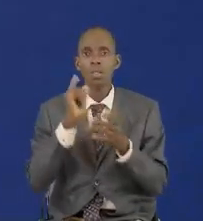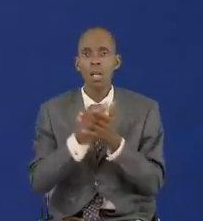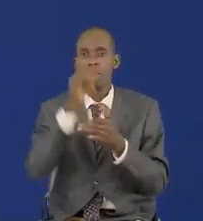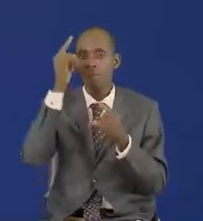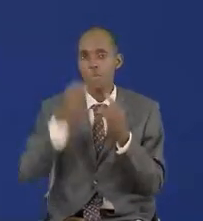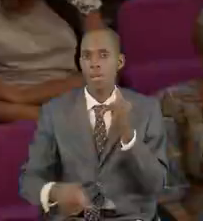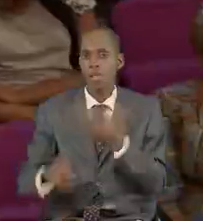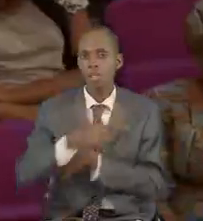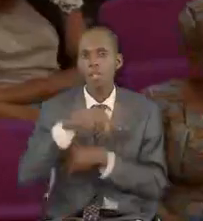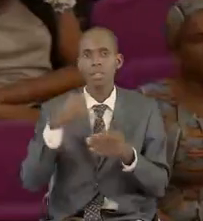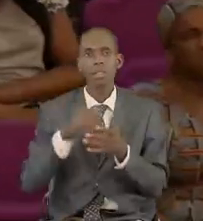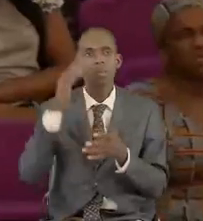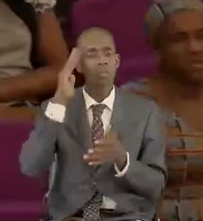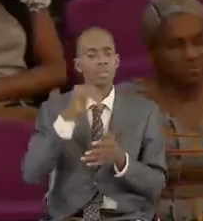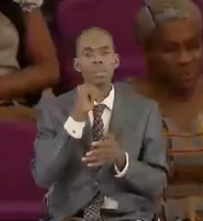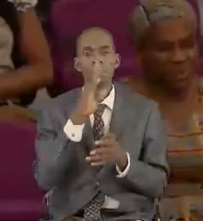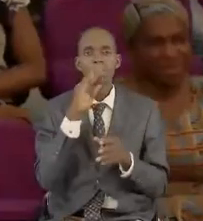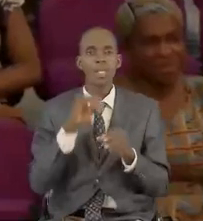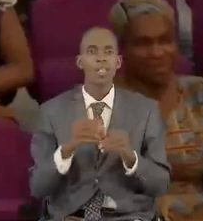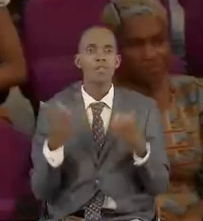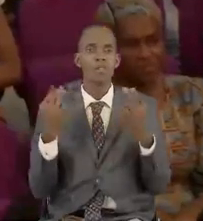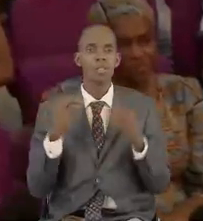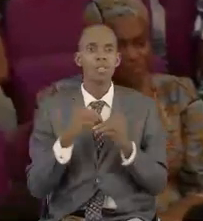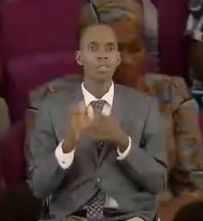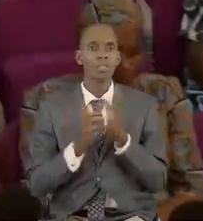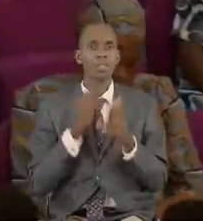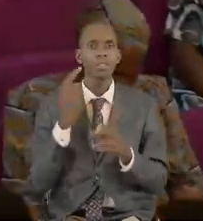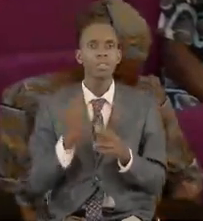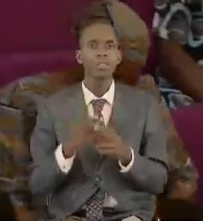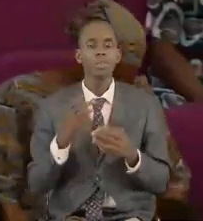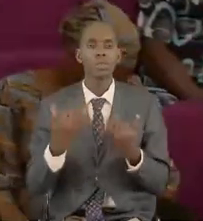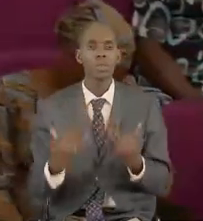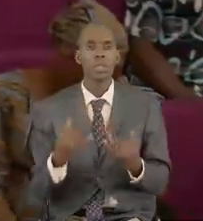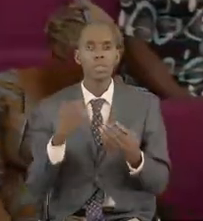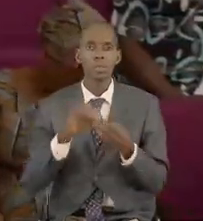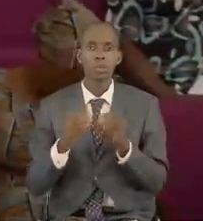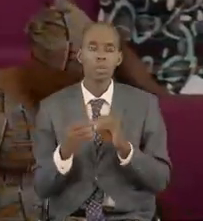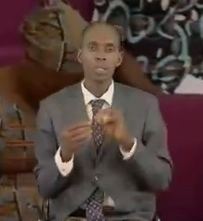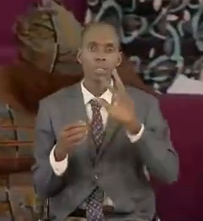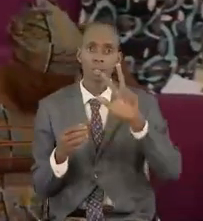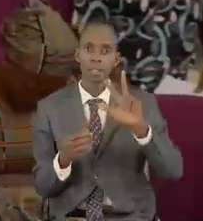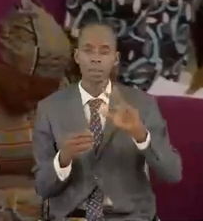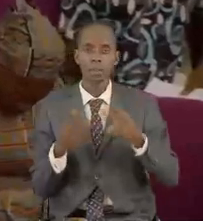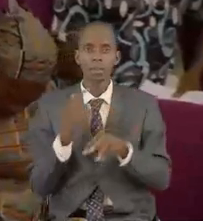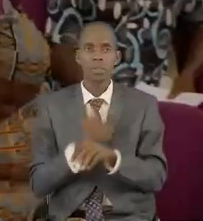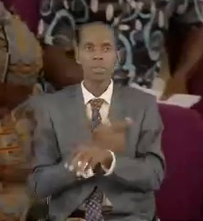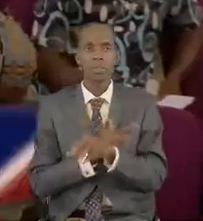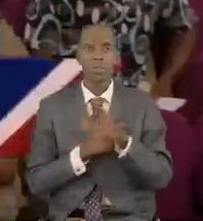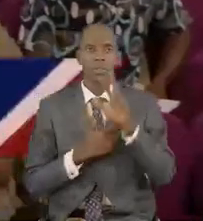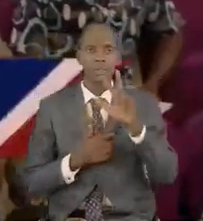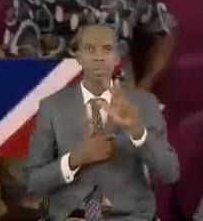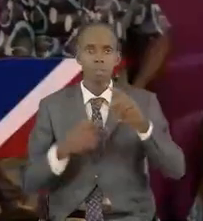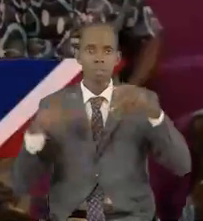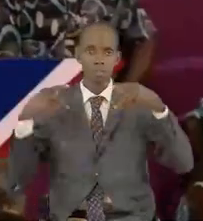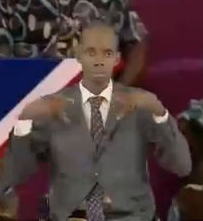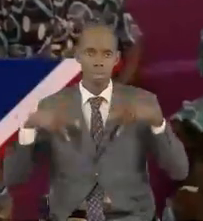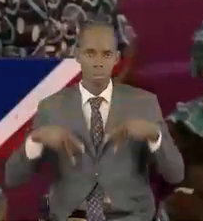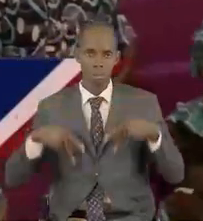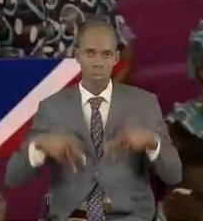que cela ne soit pas en vain au nord de Jésus-Christ nous allons à la deuxième à la troisième partie ici